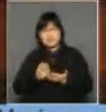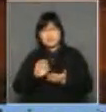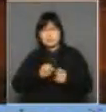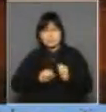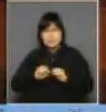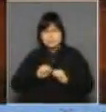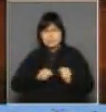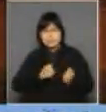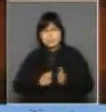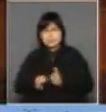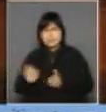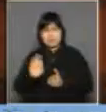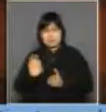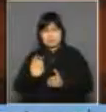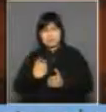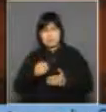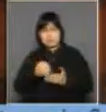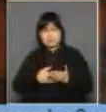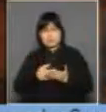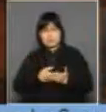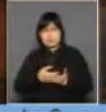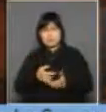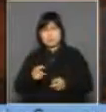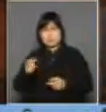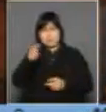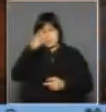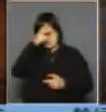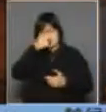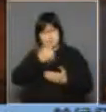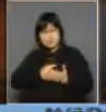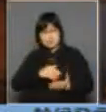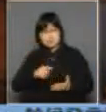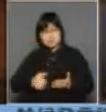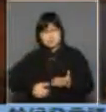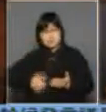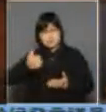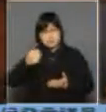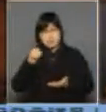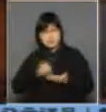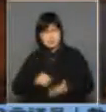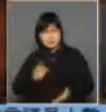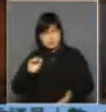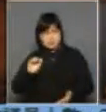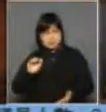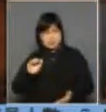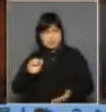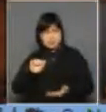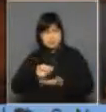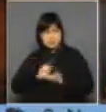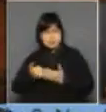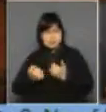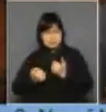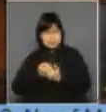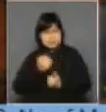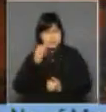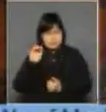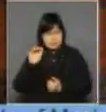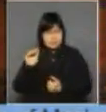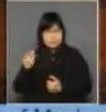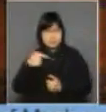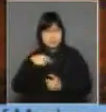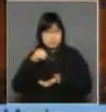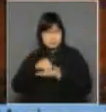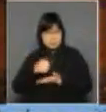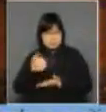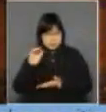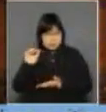沒有規矩，你說這個政策可以成功制定嗎？可以得到人支持嗎？可以落實嗎？